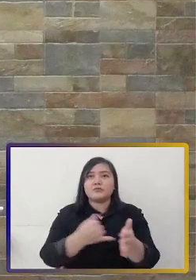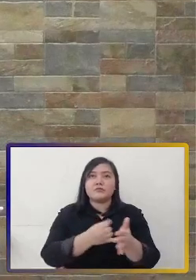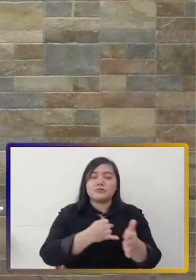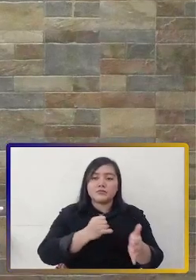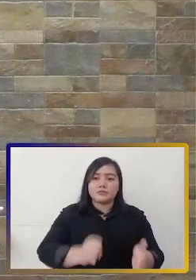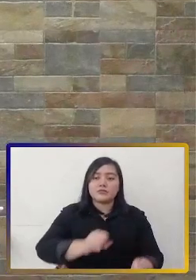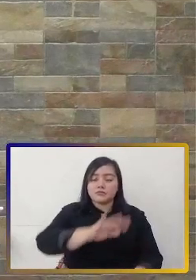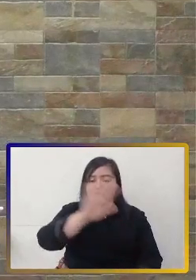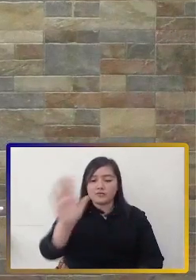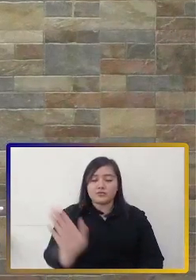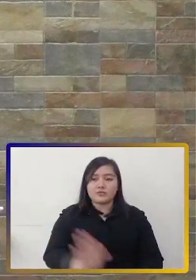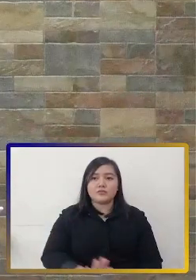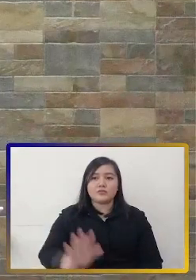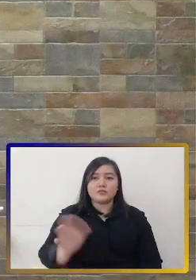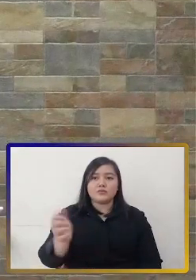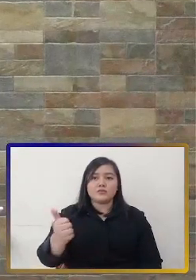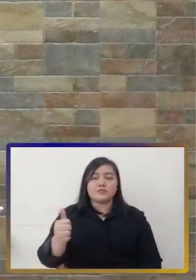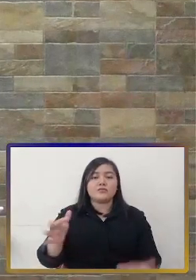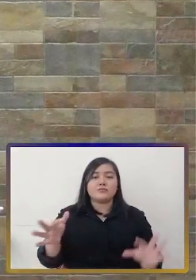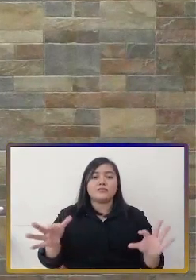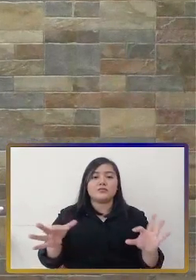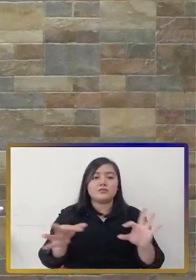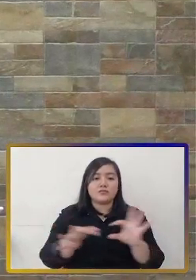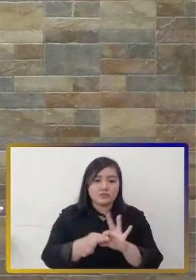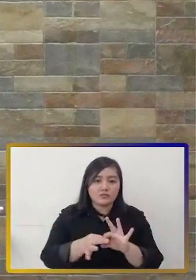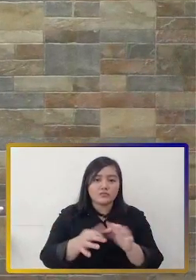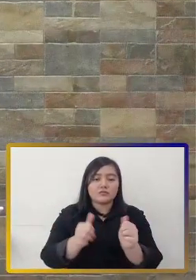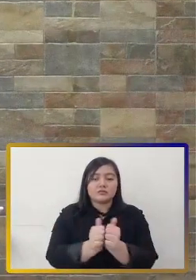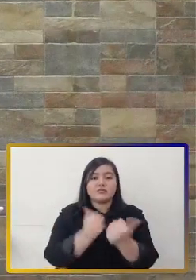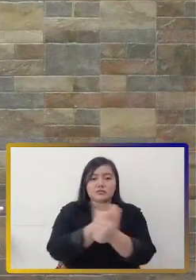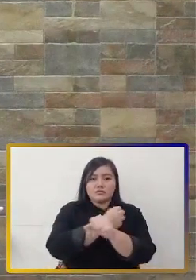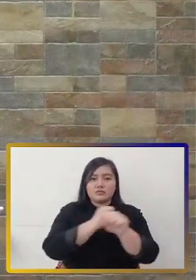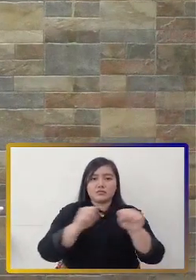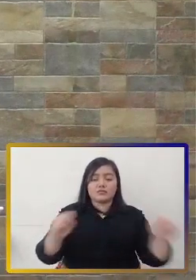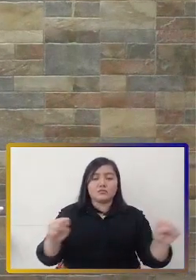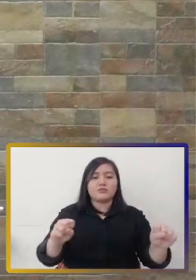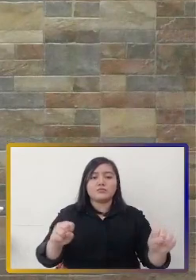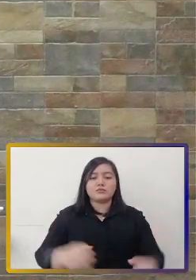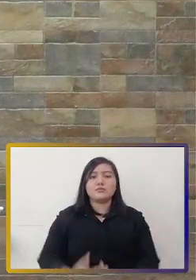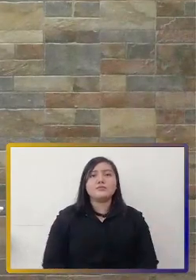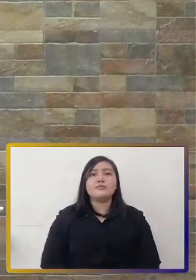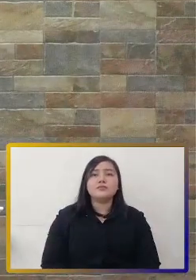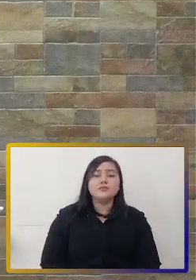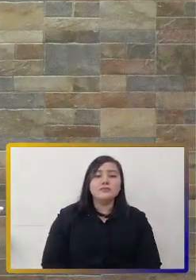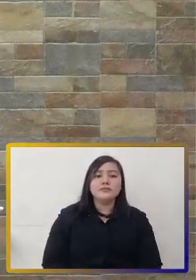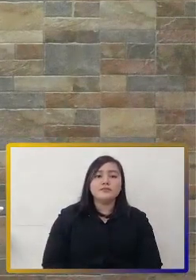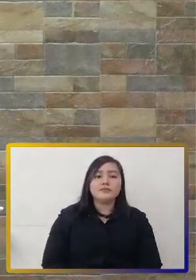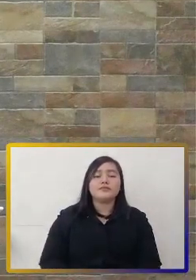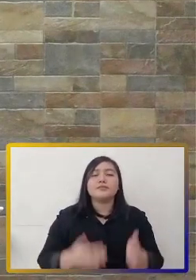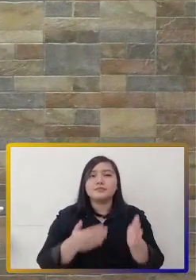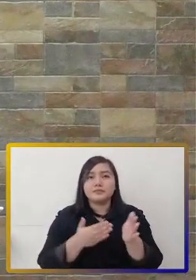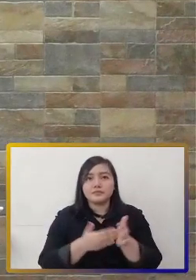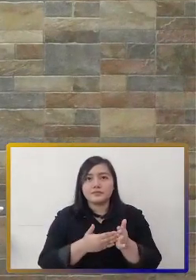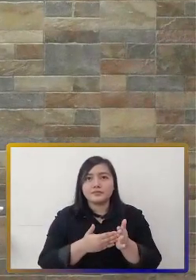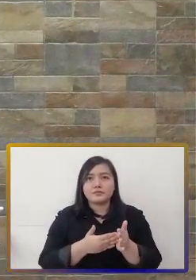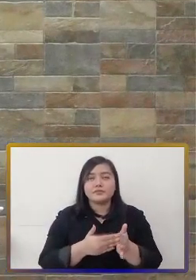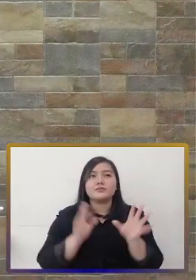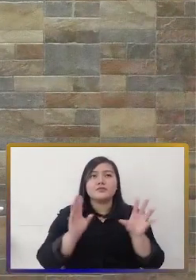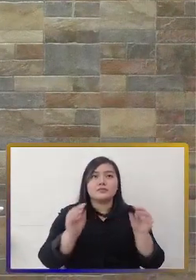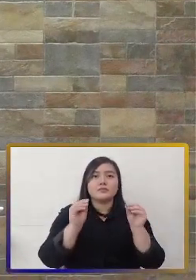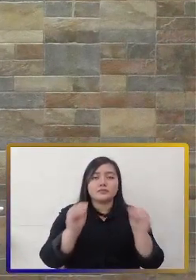any connection with salvation. So maliwanag po mga kapatid, yung itinuturo